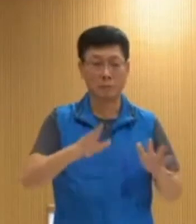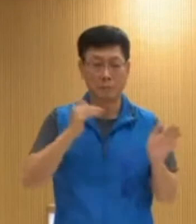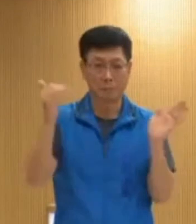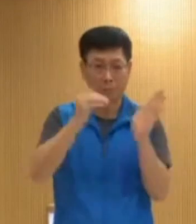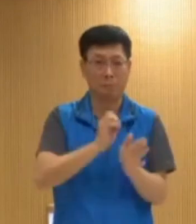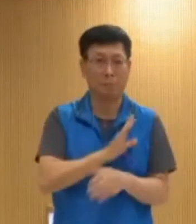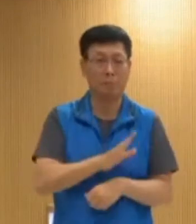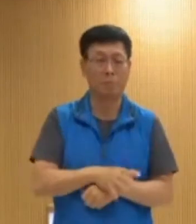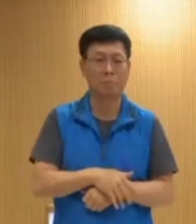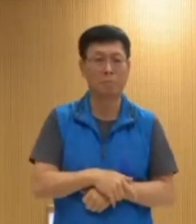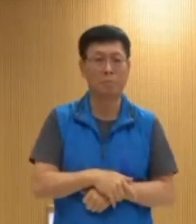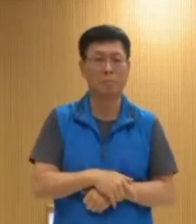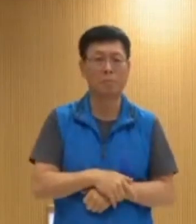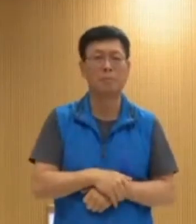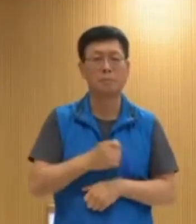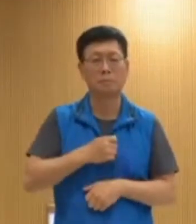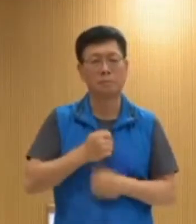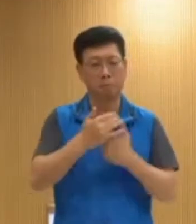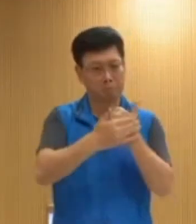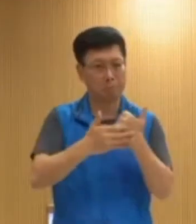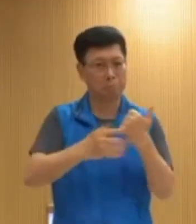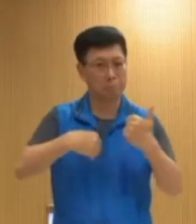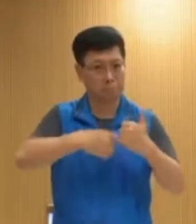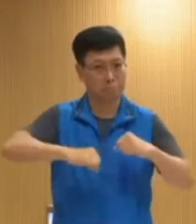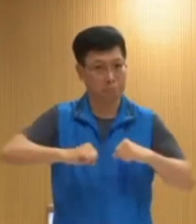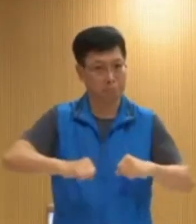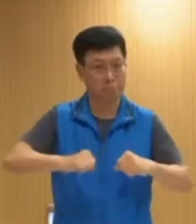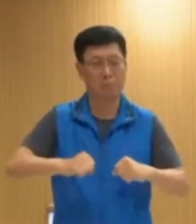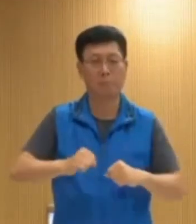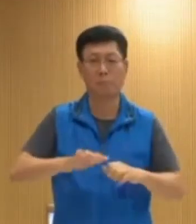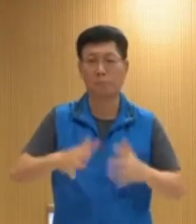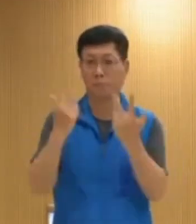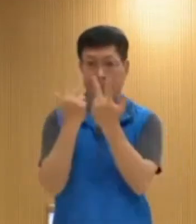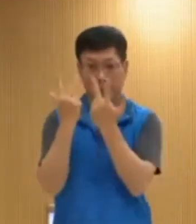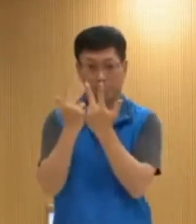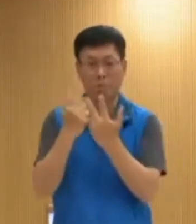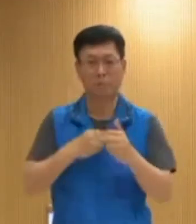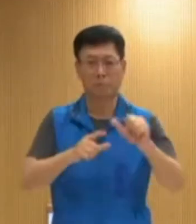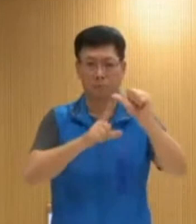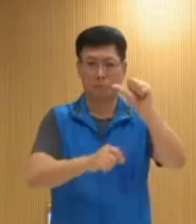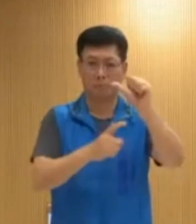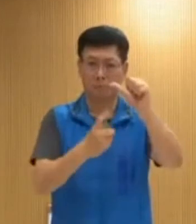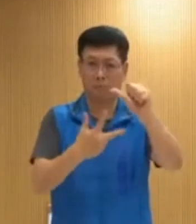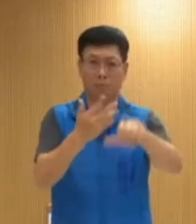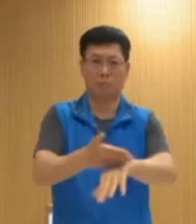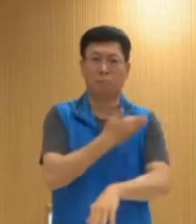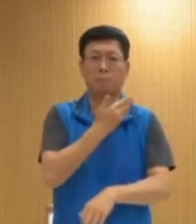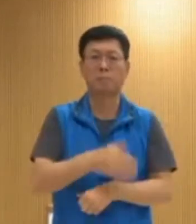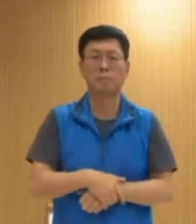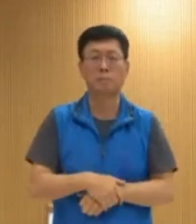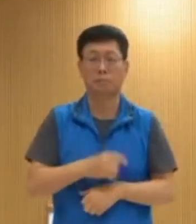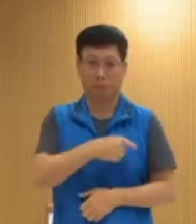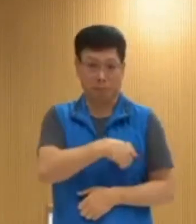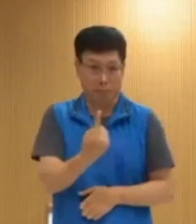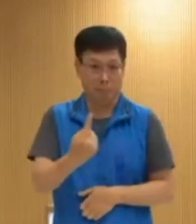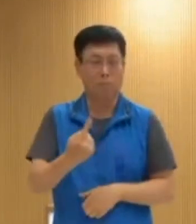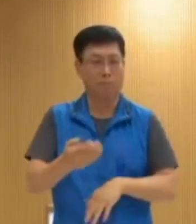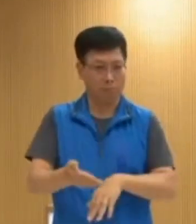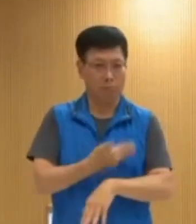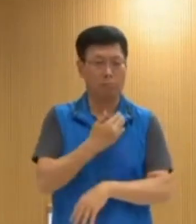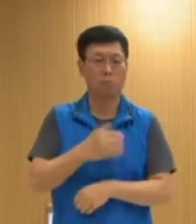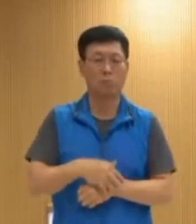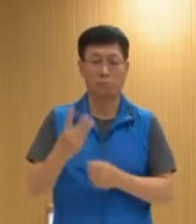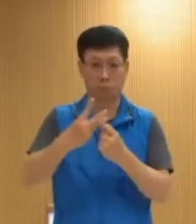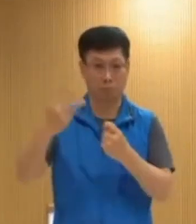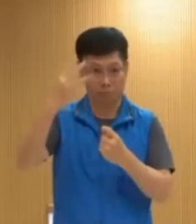束，为了维护学生的健康，新北市自5月17日星期一开始，